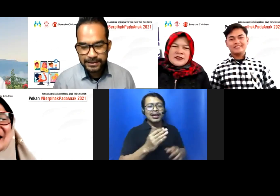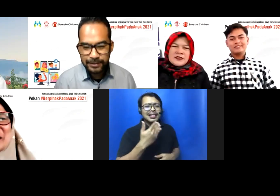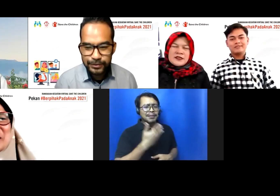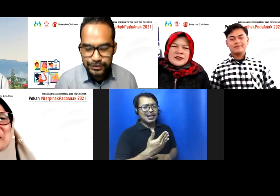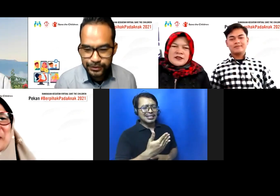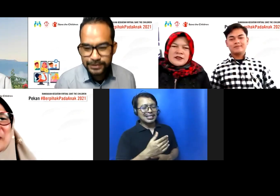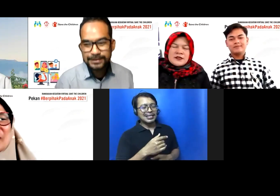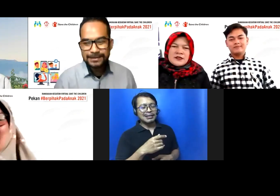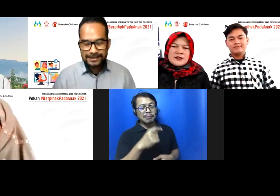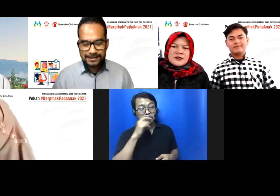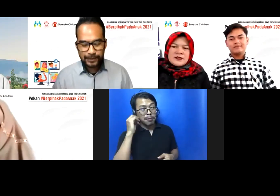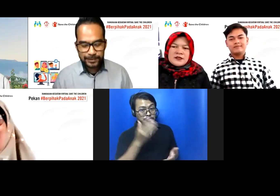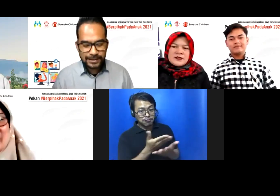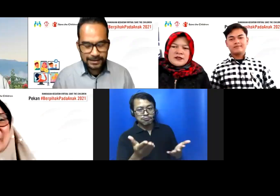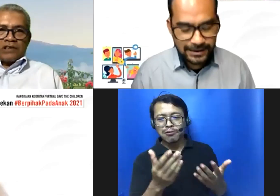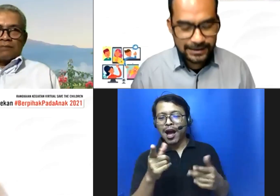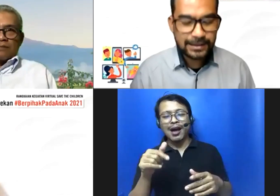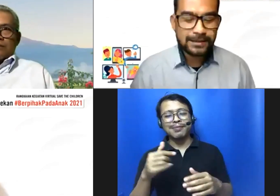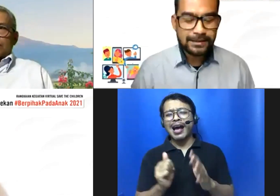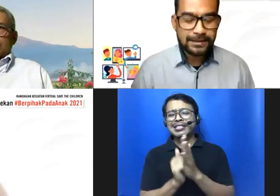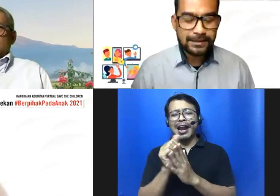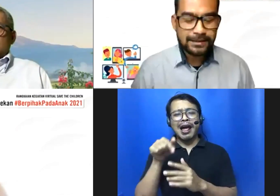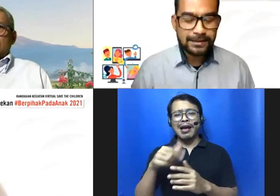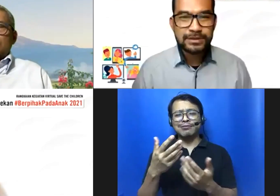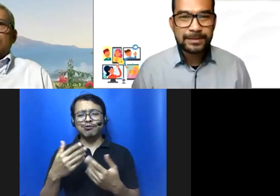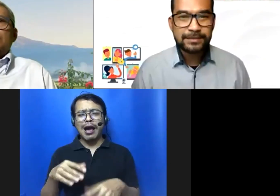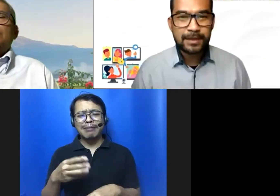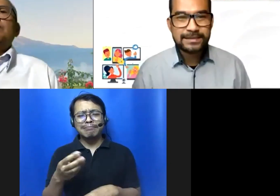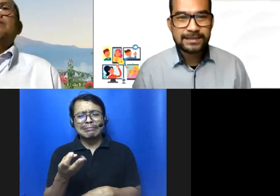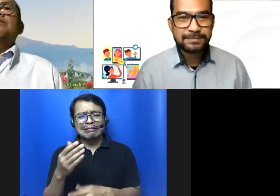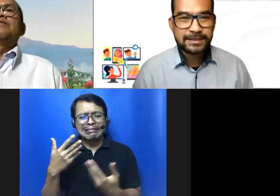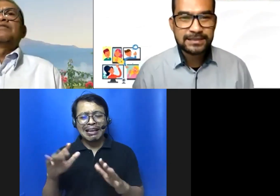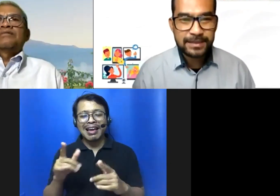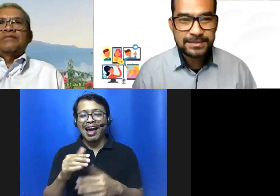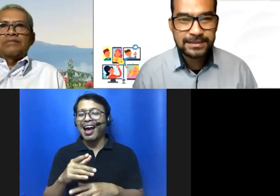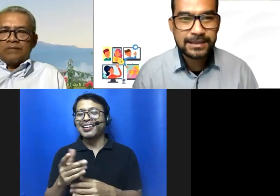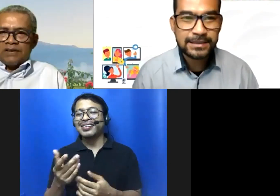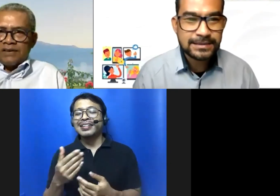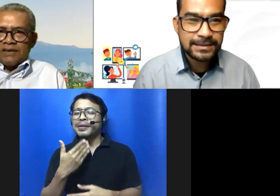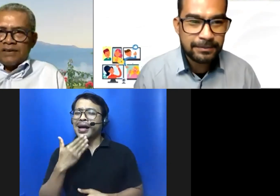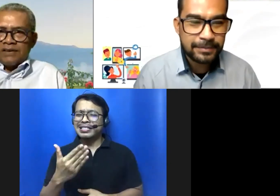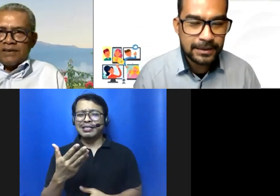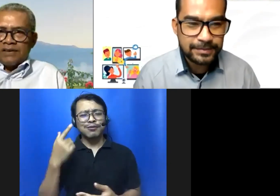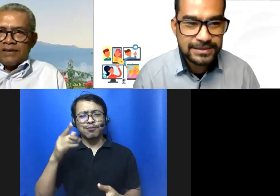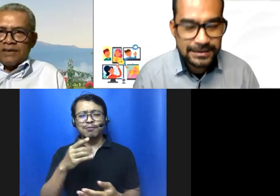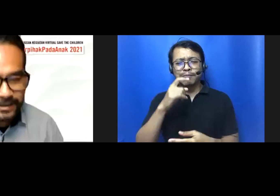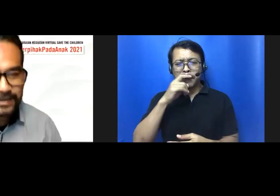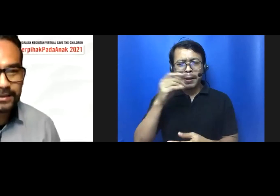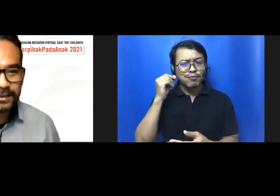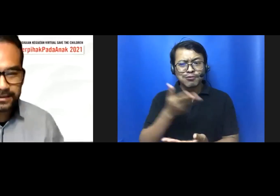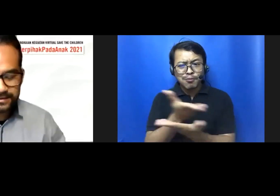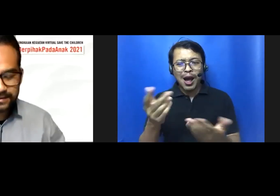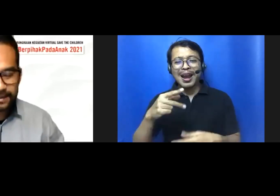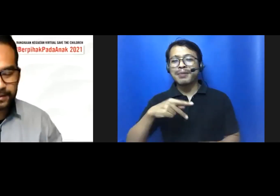di penghujung webinar ini. Saya ingin mengucapkan terima kasih atas partisipasinya dari setiap